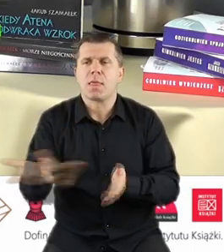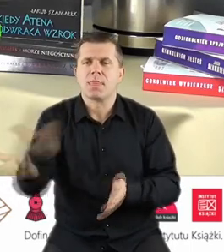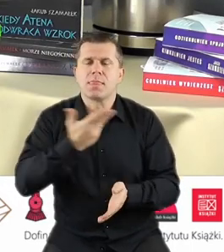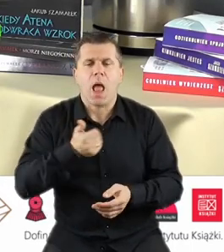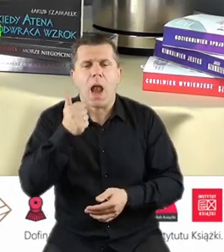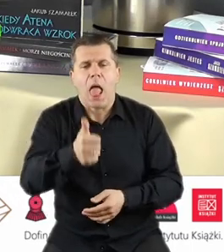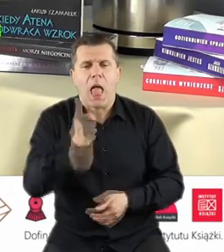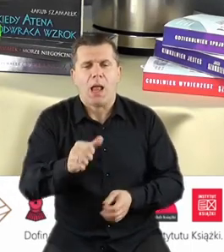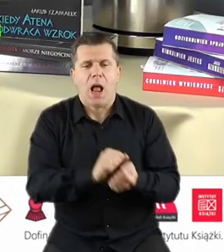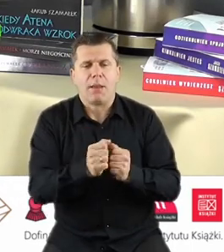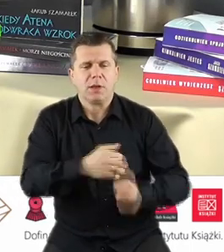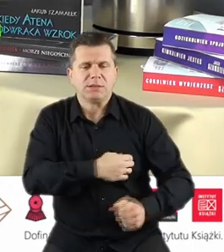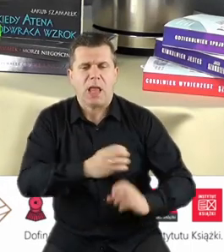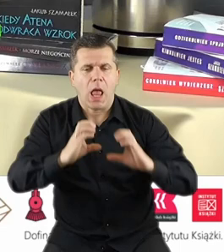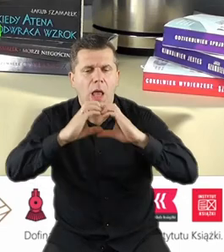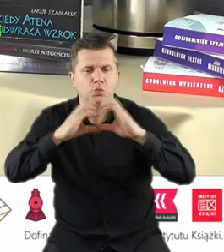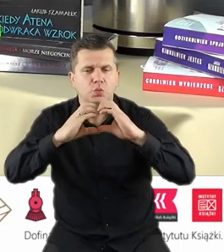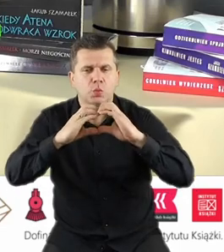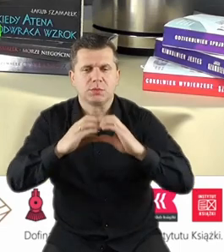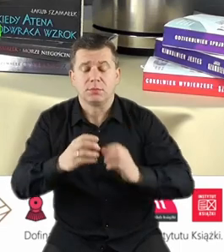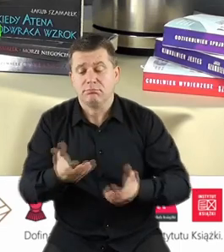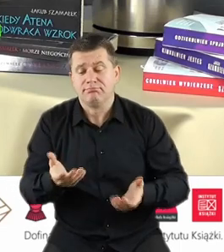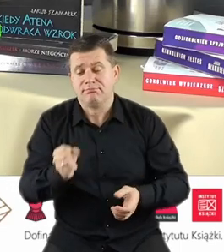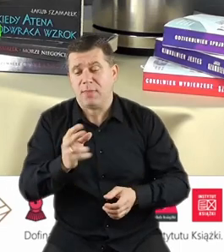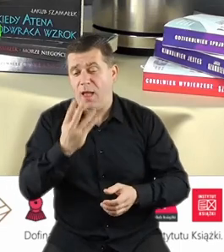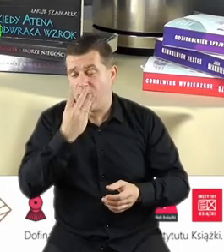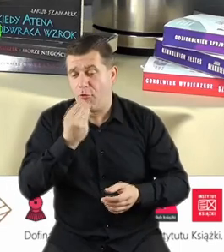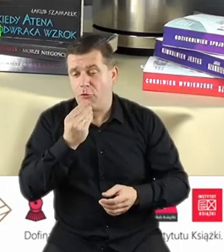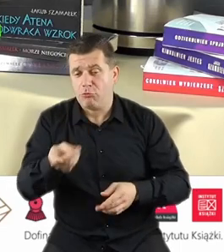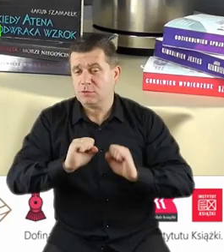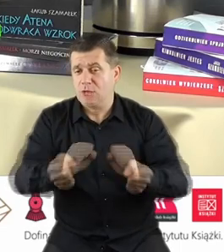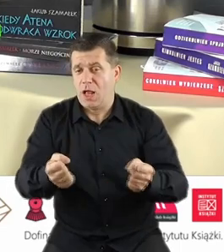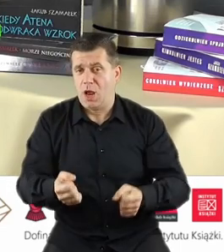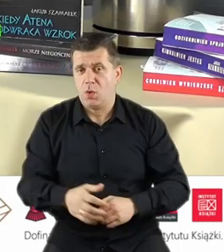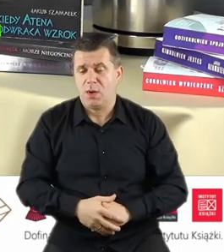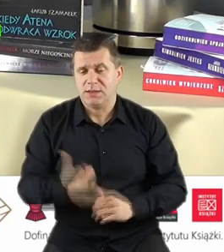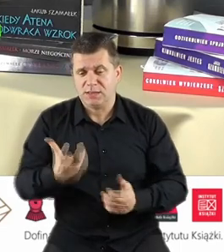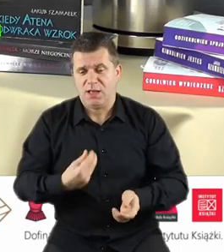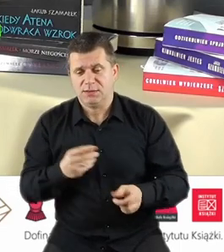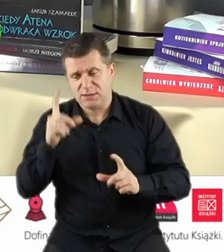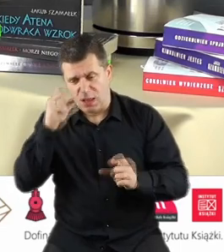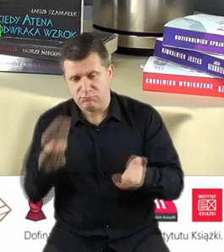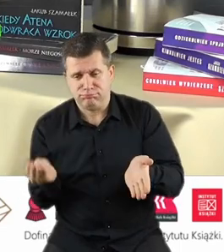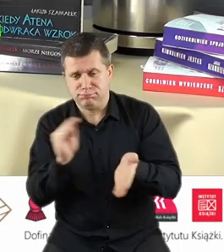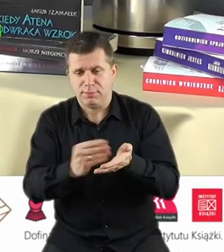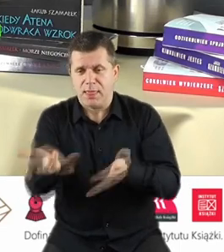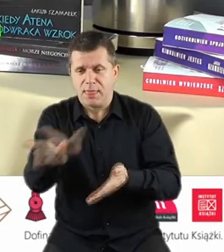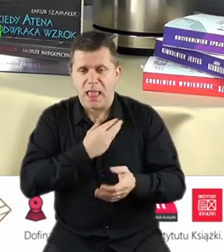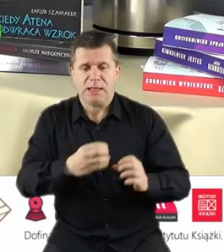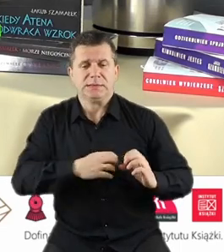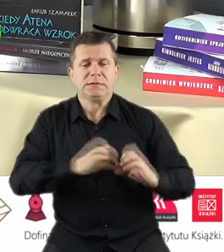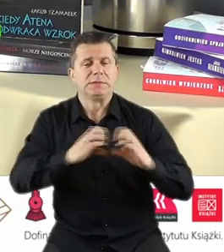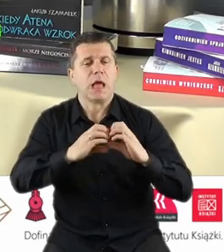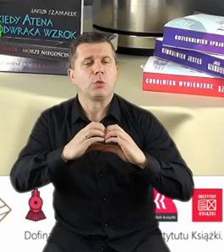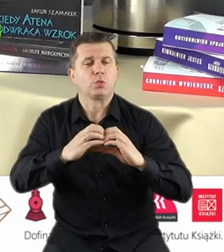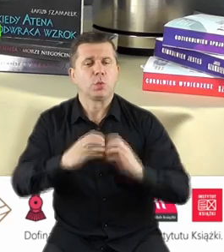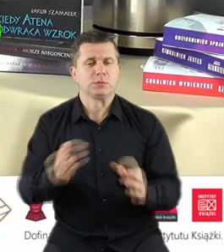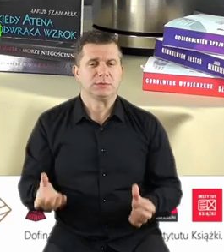po serduszek. umieszczeniu A zdjęcia. tak to działa, prawda? No bo przecież właśnie chcemy wrzucać te rzeczy, żeby dostawać te serduszka i dlatego ja na